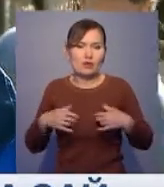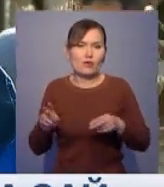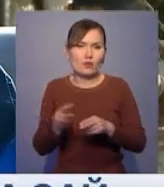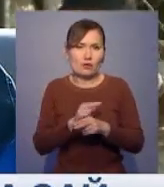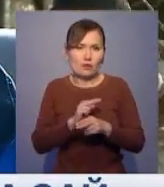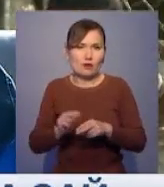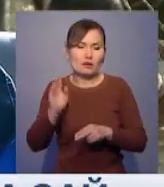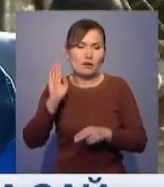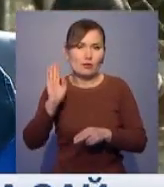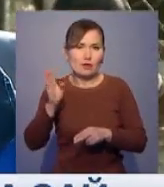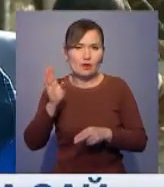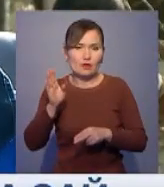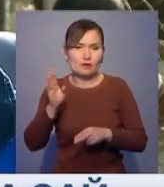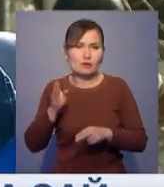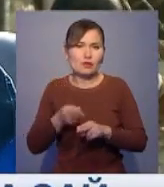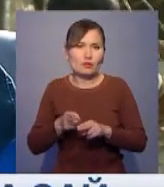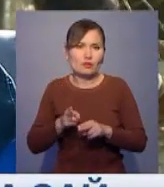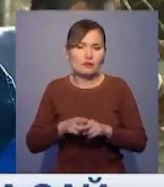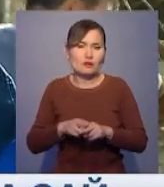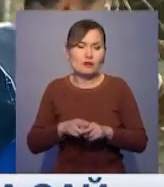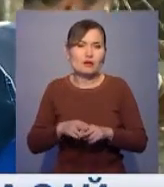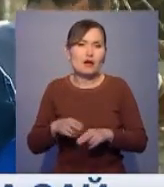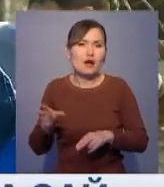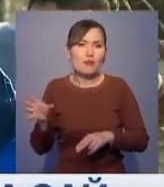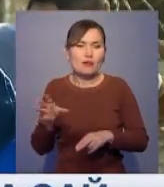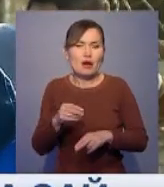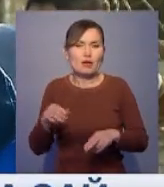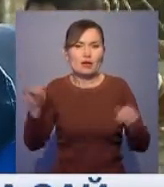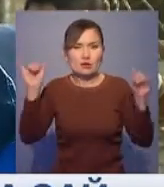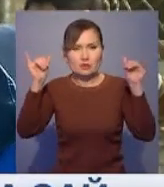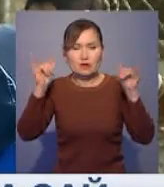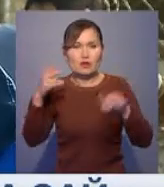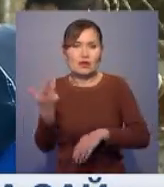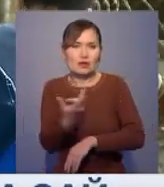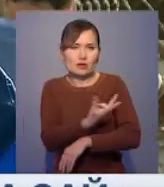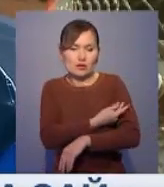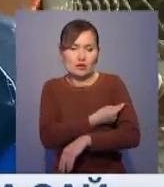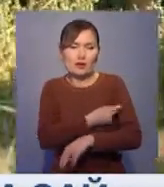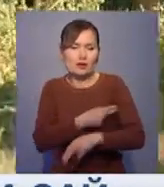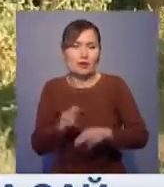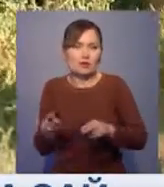әтінегеміз жануарларын, малдарды егіп, және қан